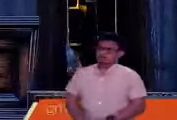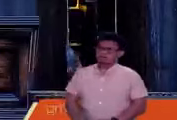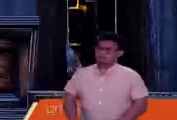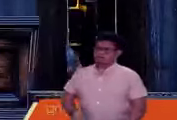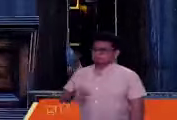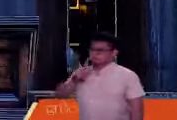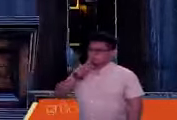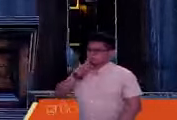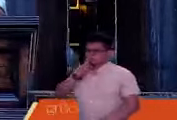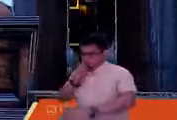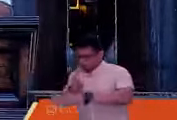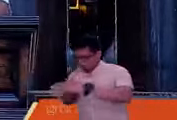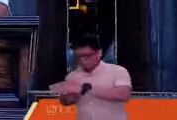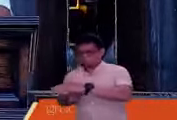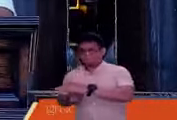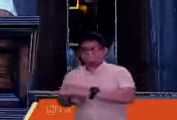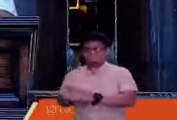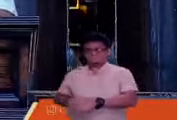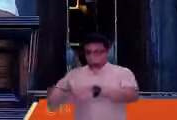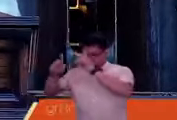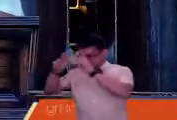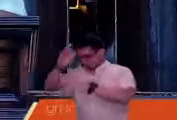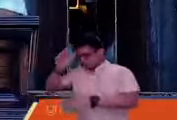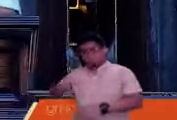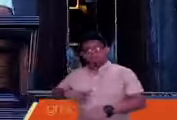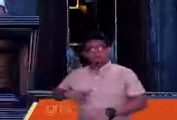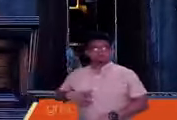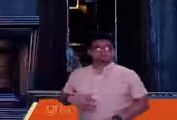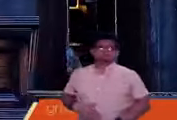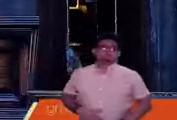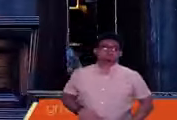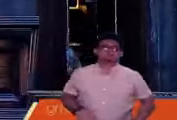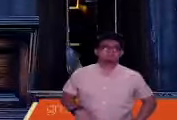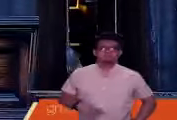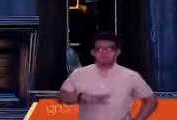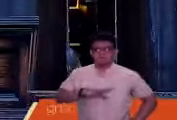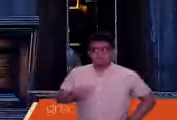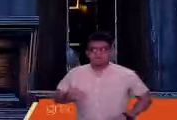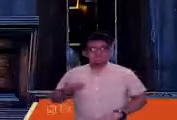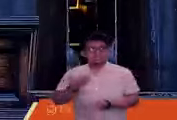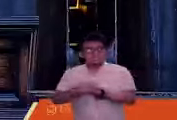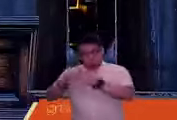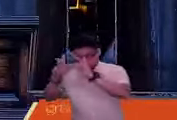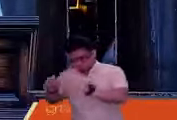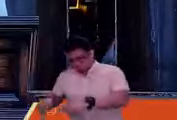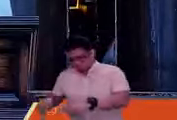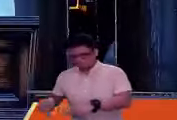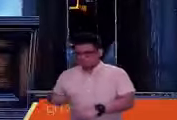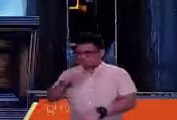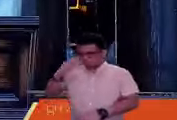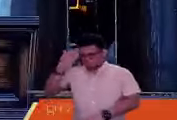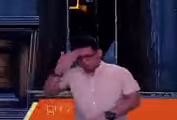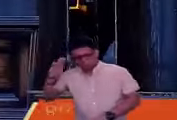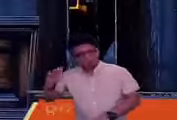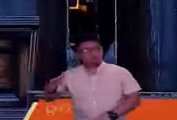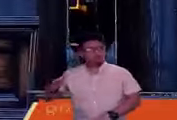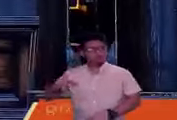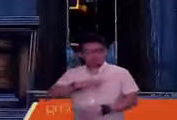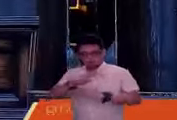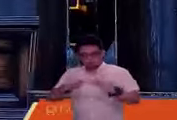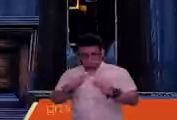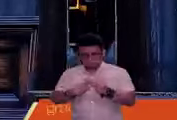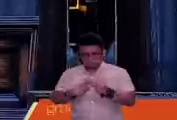in some ways that he believed, mga kaigsunan. Probably, wala siya makabalo sa different doctrines about the Baptist. Probably, I may be